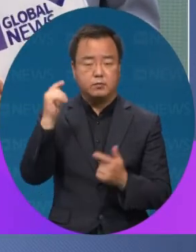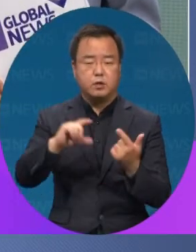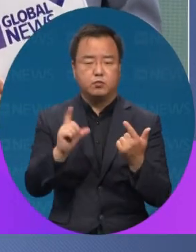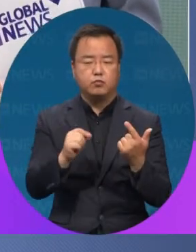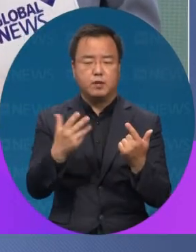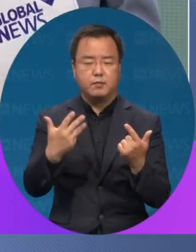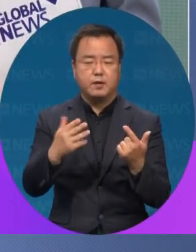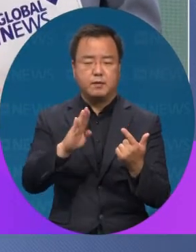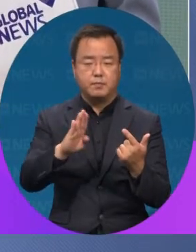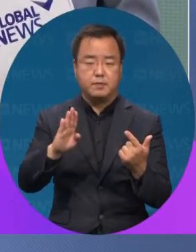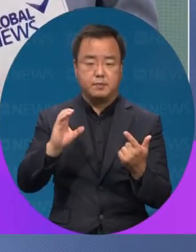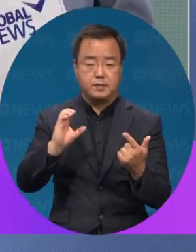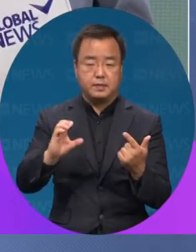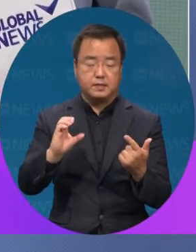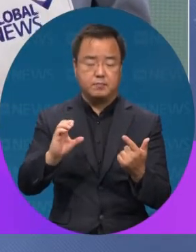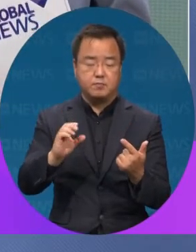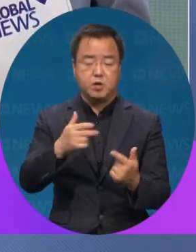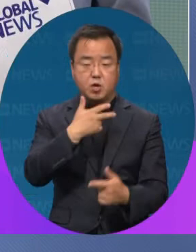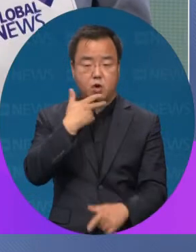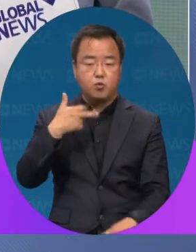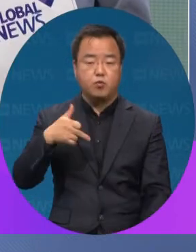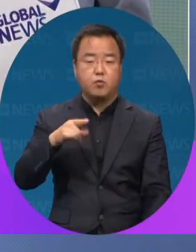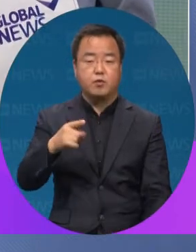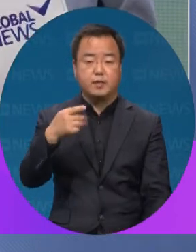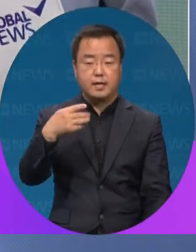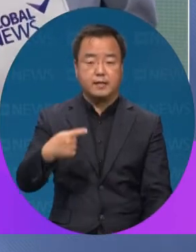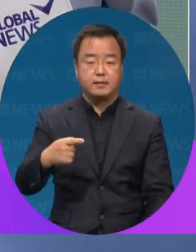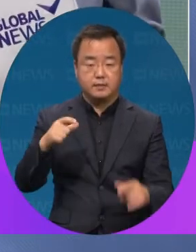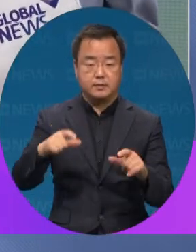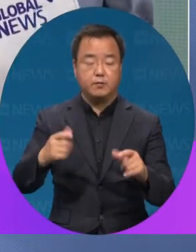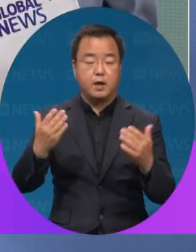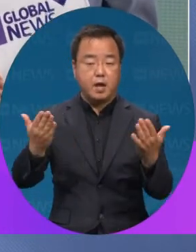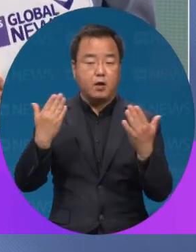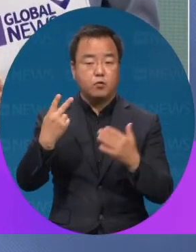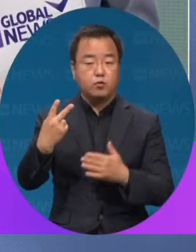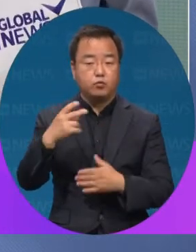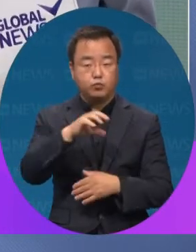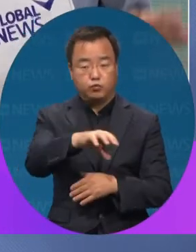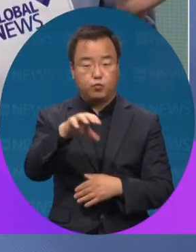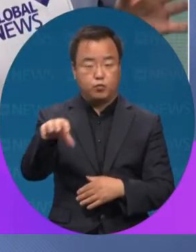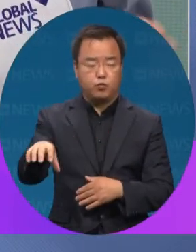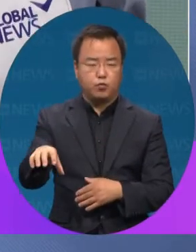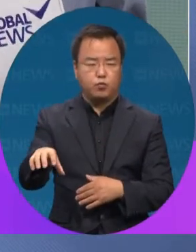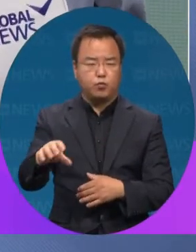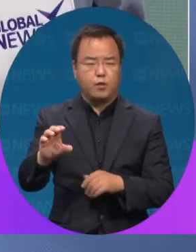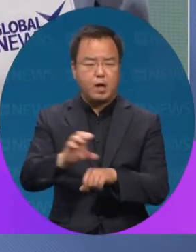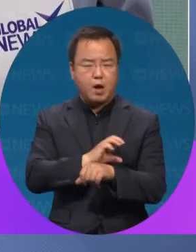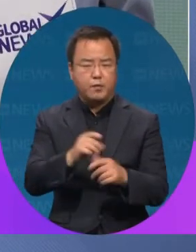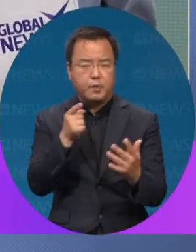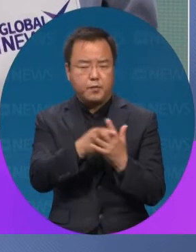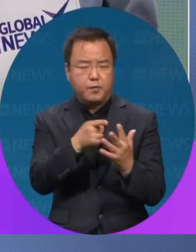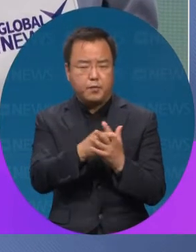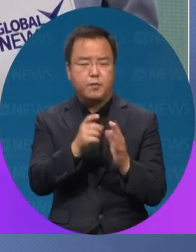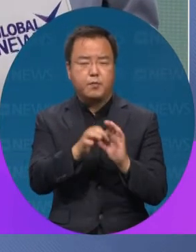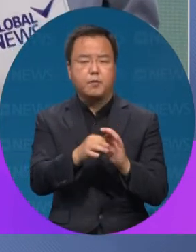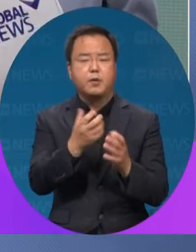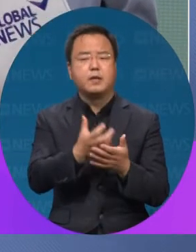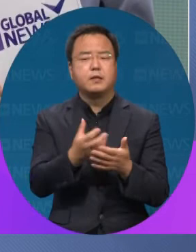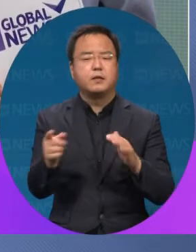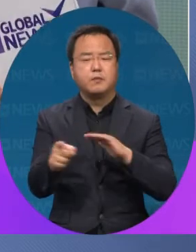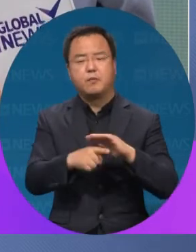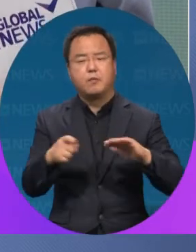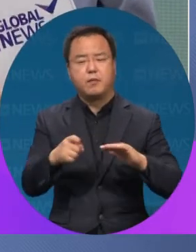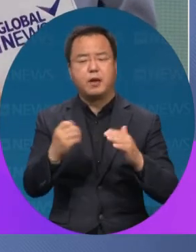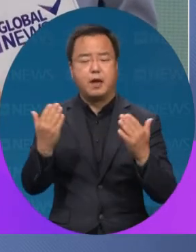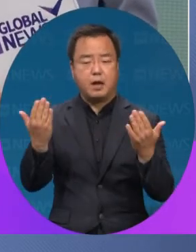방송은 영국 캔트 지역에 있는 학교 2곳이 해커의 지니므로 데이터가 죄다 유출돼 학교를 폐쇄했다 고